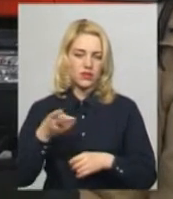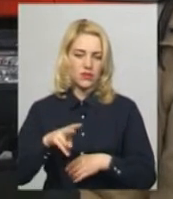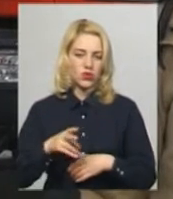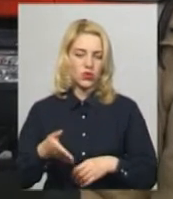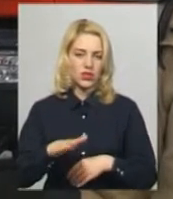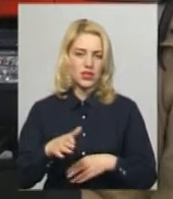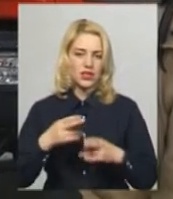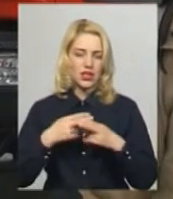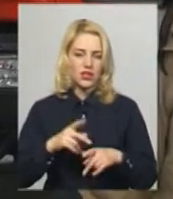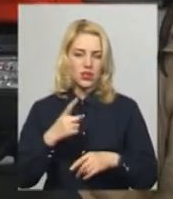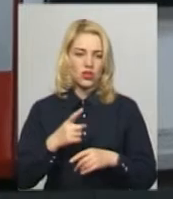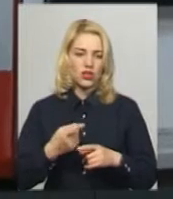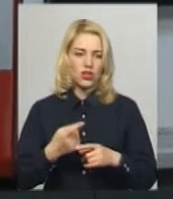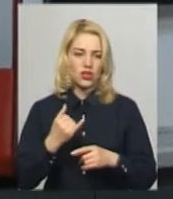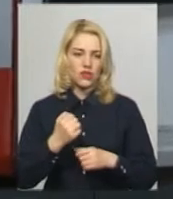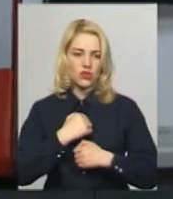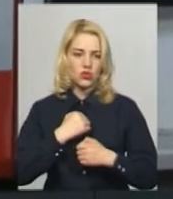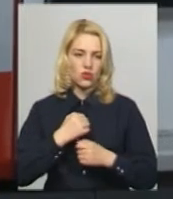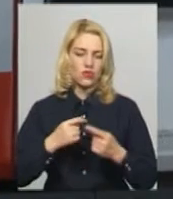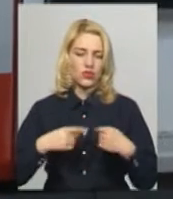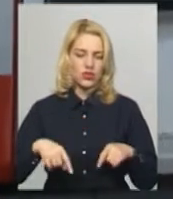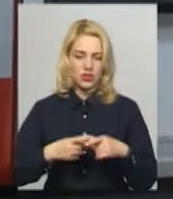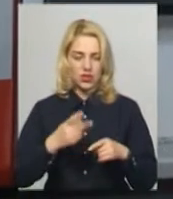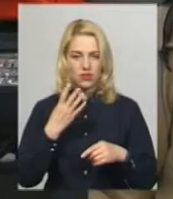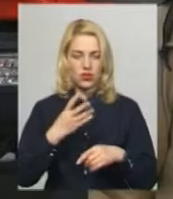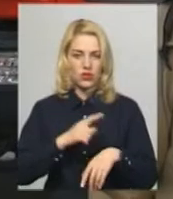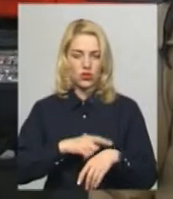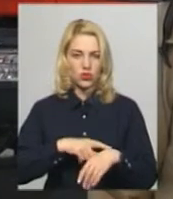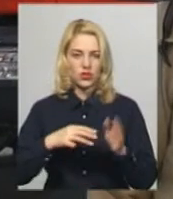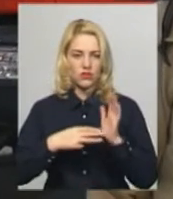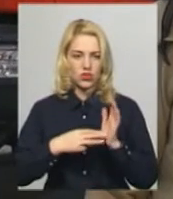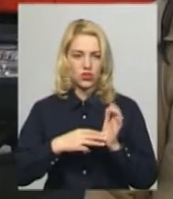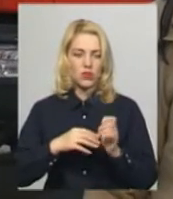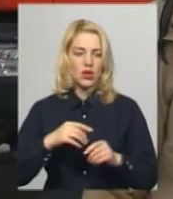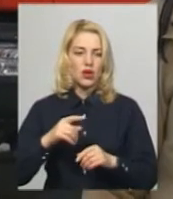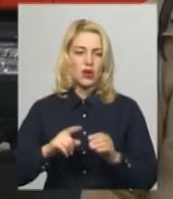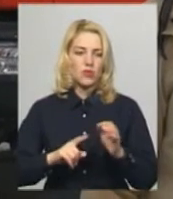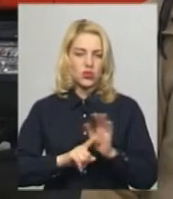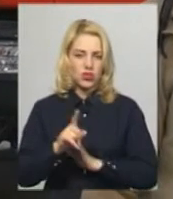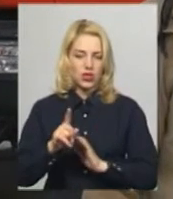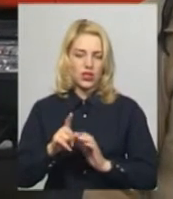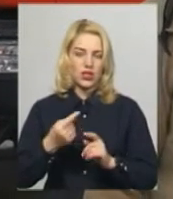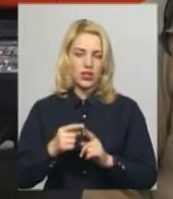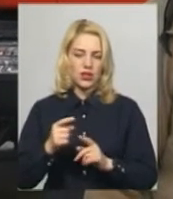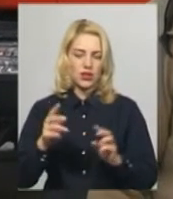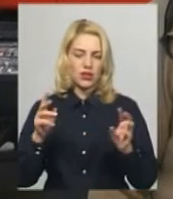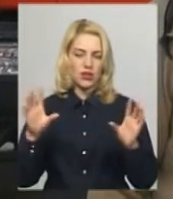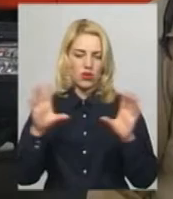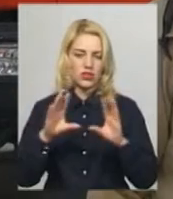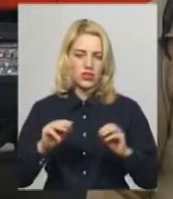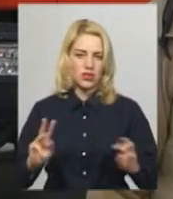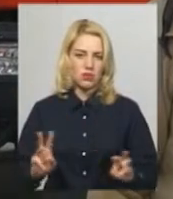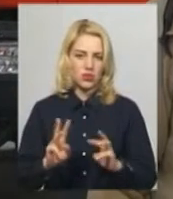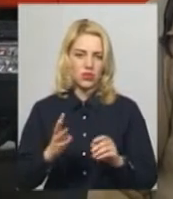та 1 одиницю техніки військової частини. В 4-й годині 08 хвилин караули приступили до гасіння пожежі. В 4-й годині 19